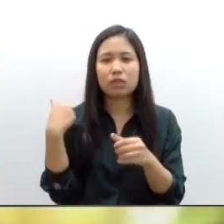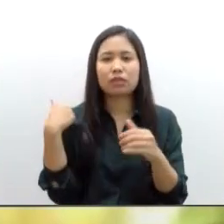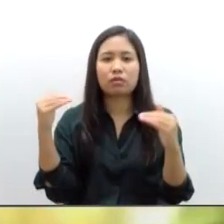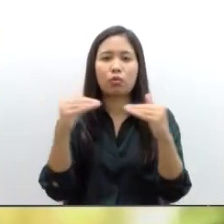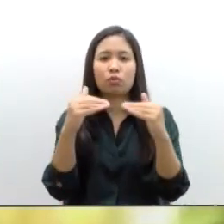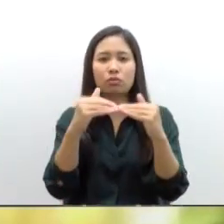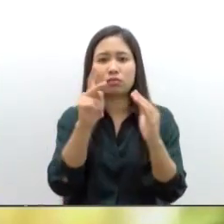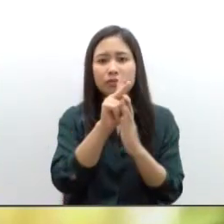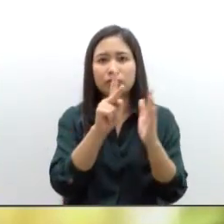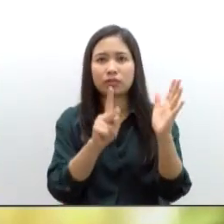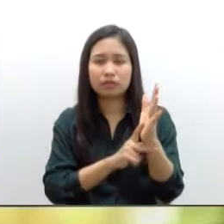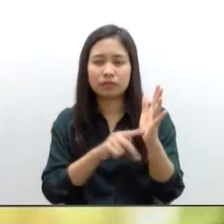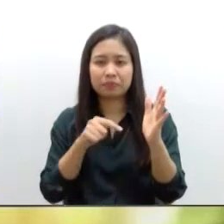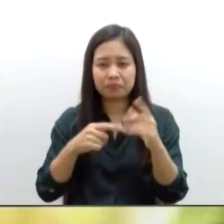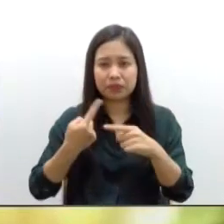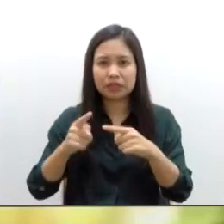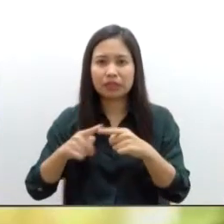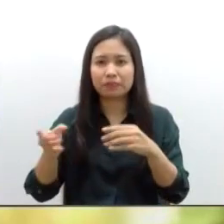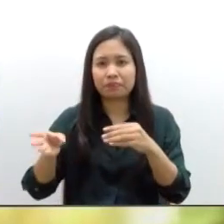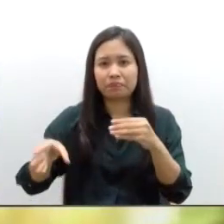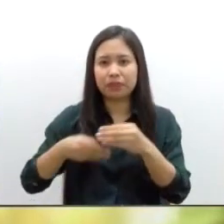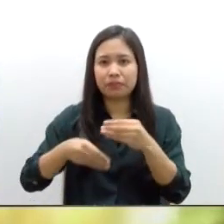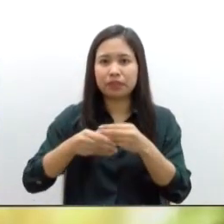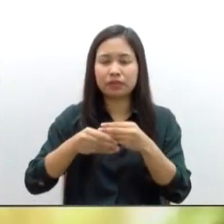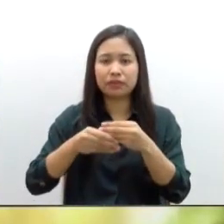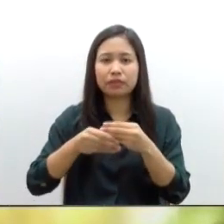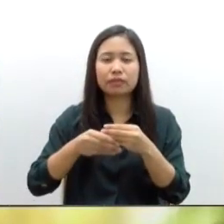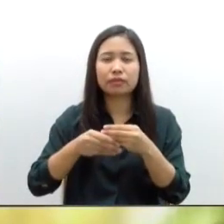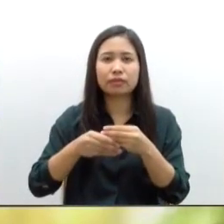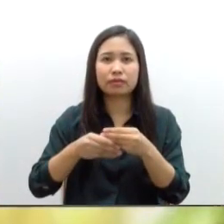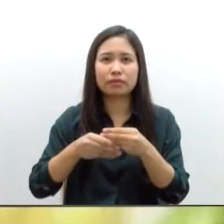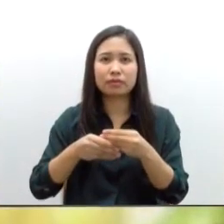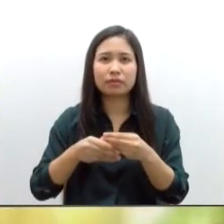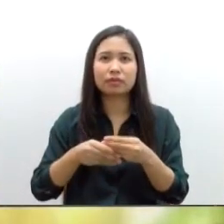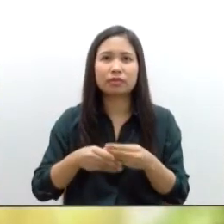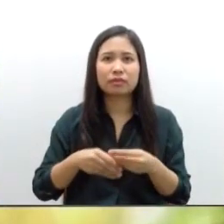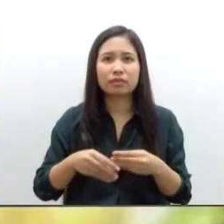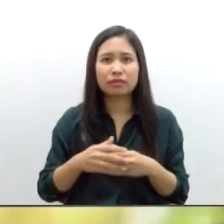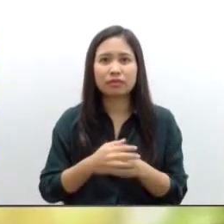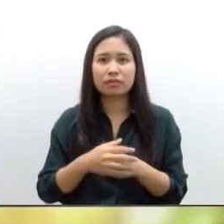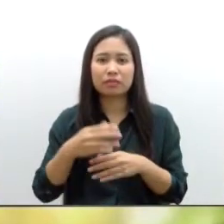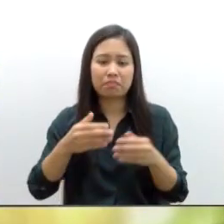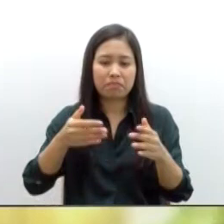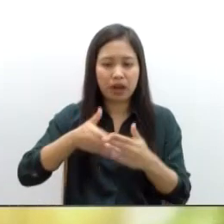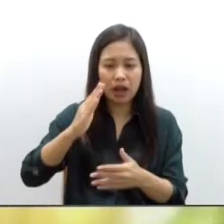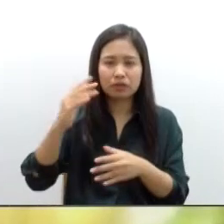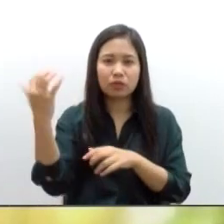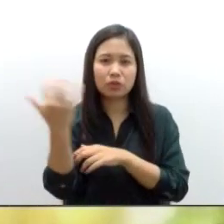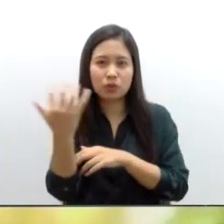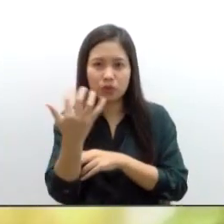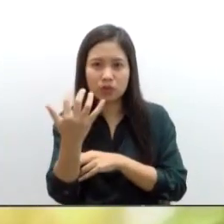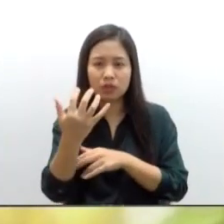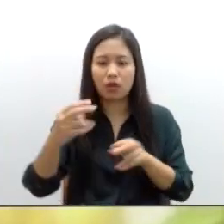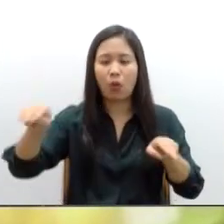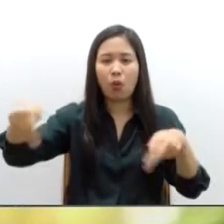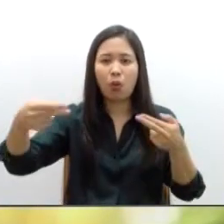การควบคุมโดยที่ยังไม่เปิดโรงเรียนและใช้การสอนออนแอร์ผ่านโทรทัศน์หรือว่าใช้ออนไล